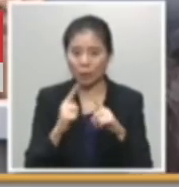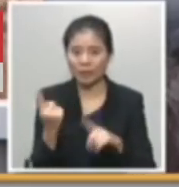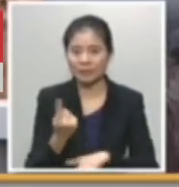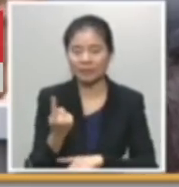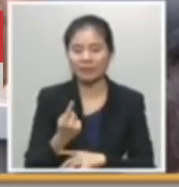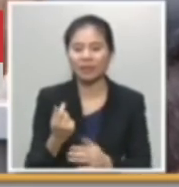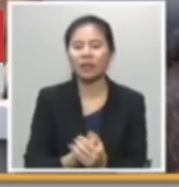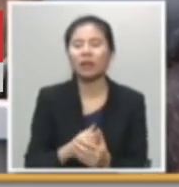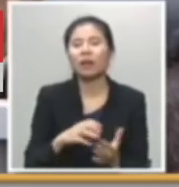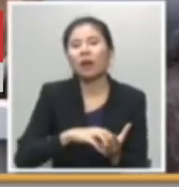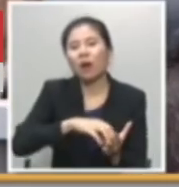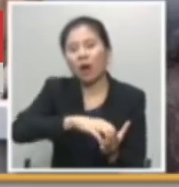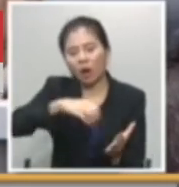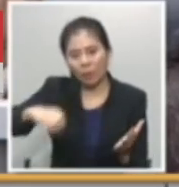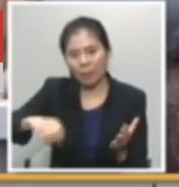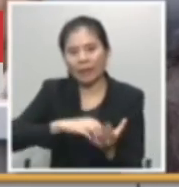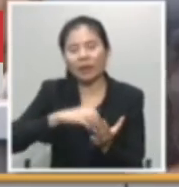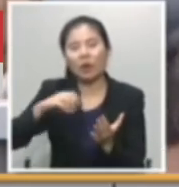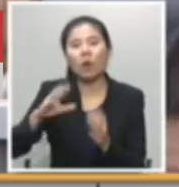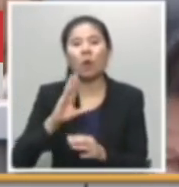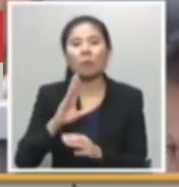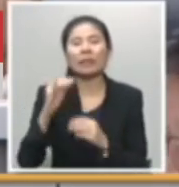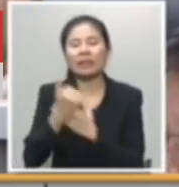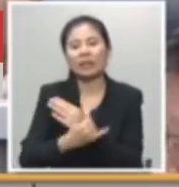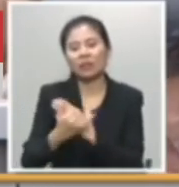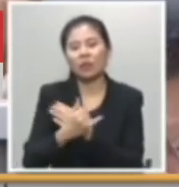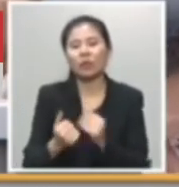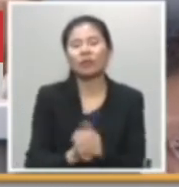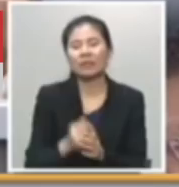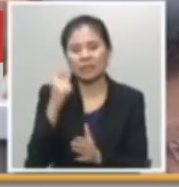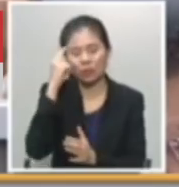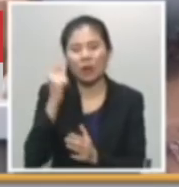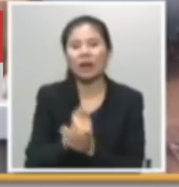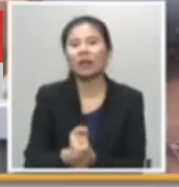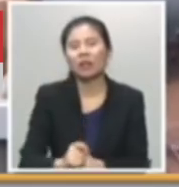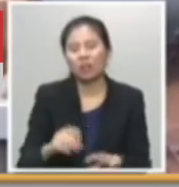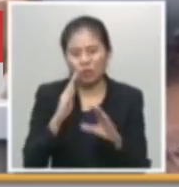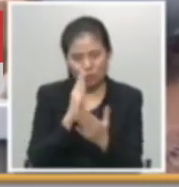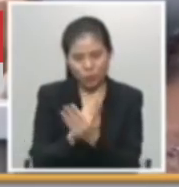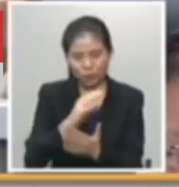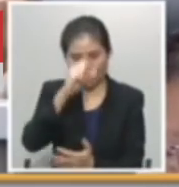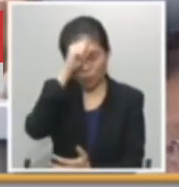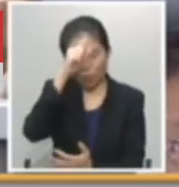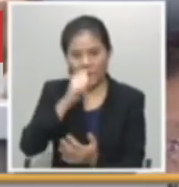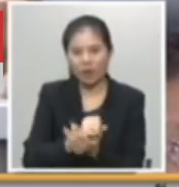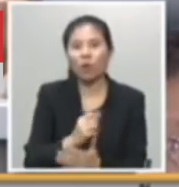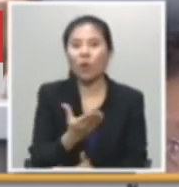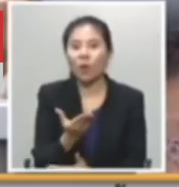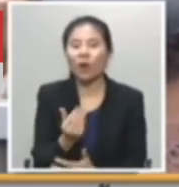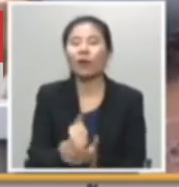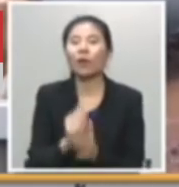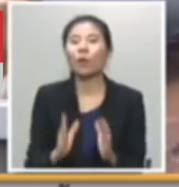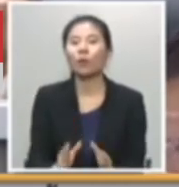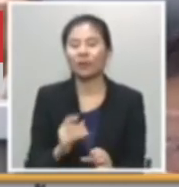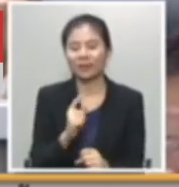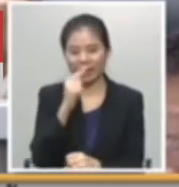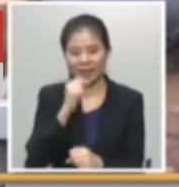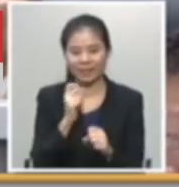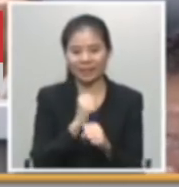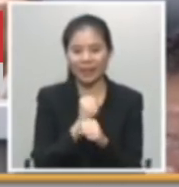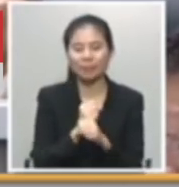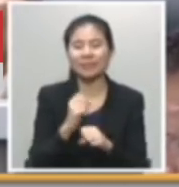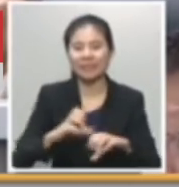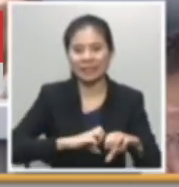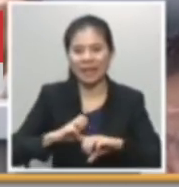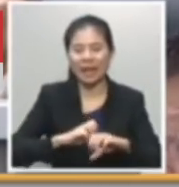ขาเอาไปเนี่ยมันมหาศาลเลยตรงนี้เลิกโง่ได้แล้วเอากลับมาเถอะให้คนไทยทำมันเป็นสมบัติของเรา